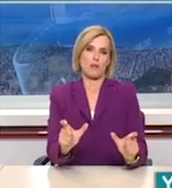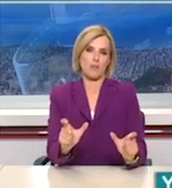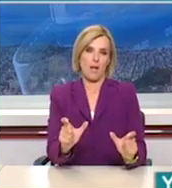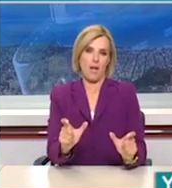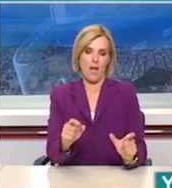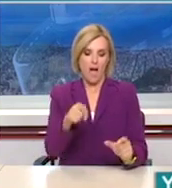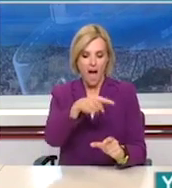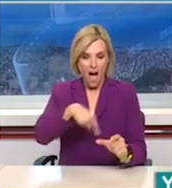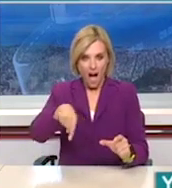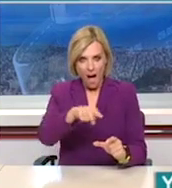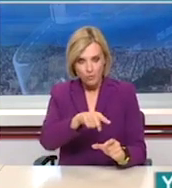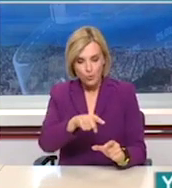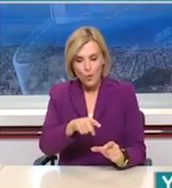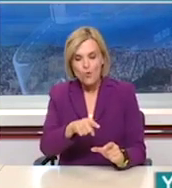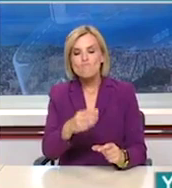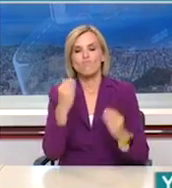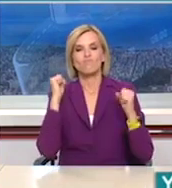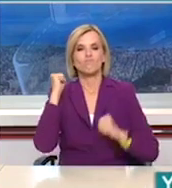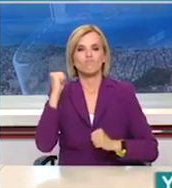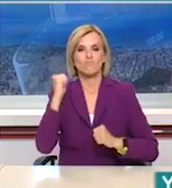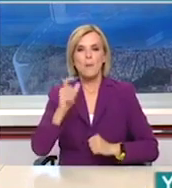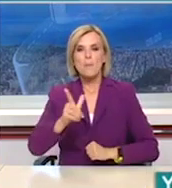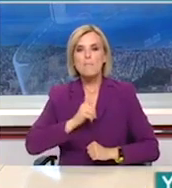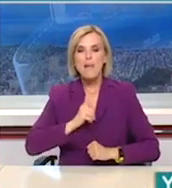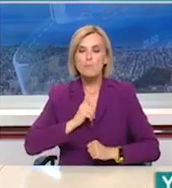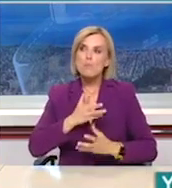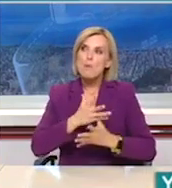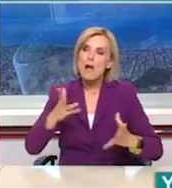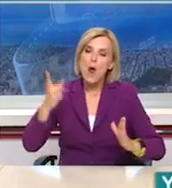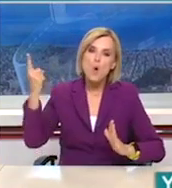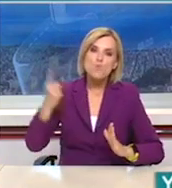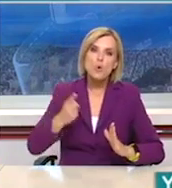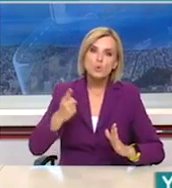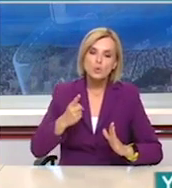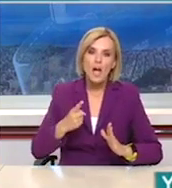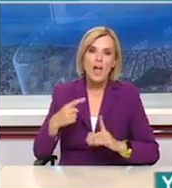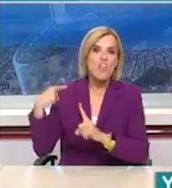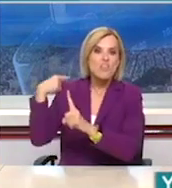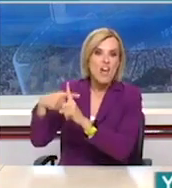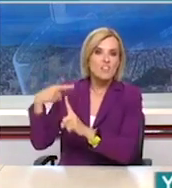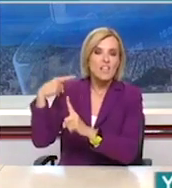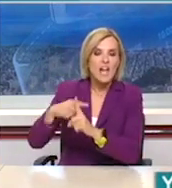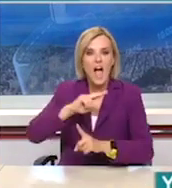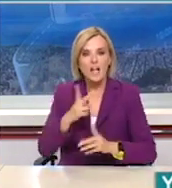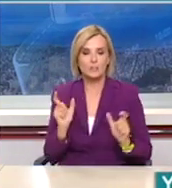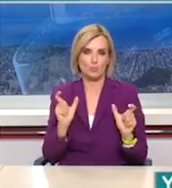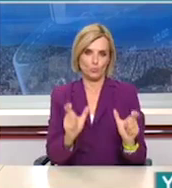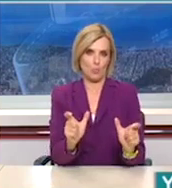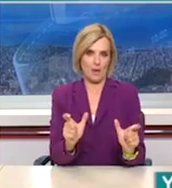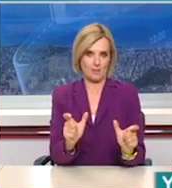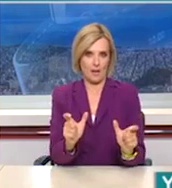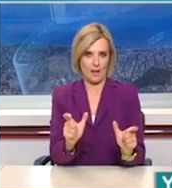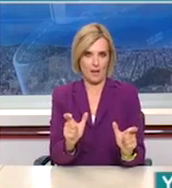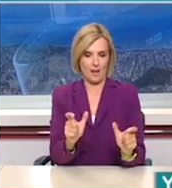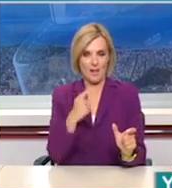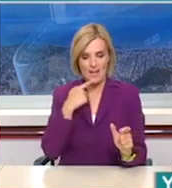που λέει δεν ισχύει. Γιατί με τα αντισώματα θα περιμέναμε πολύ μεγαλύτερο ποσοστό ανθρώπων να έχουν θετικά αντισώματα. Φαίνεται ότι και αυτοί, με τελευταία δεδομένα